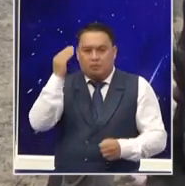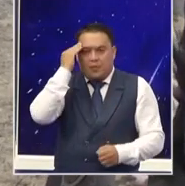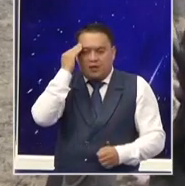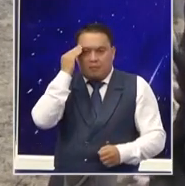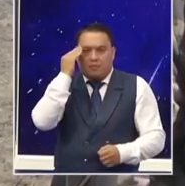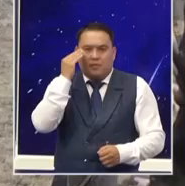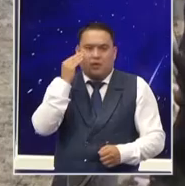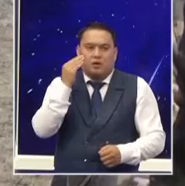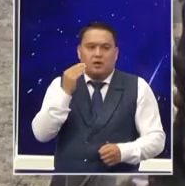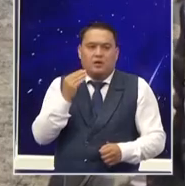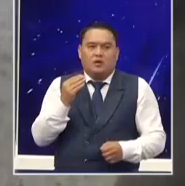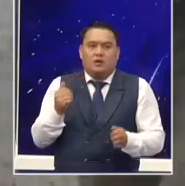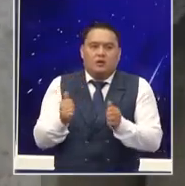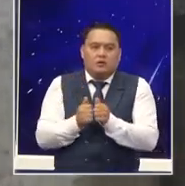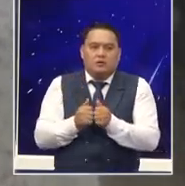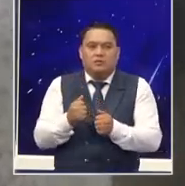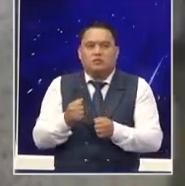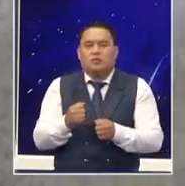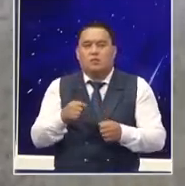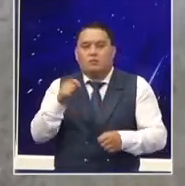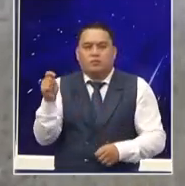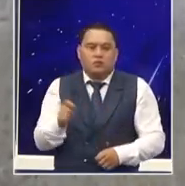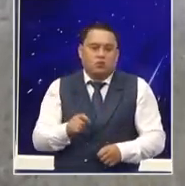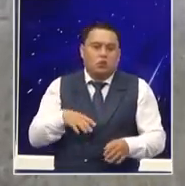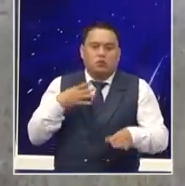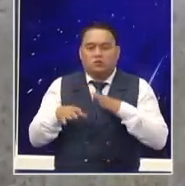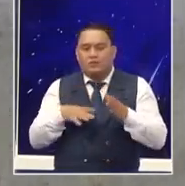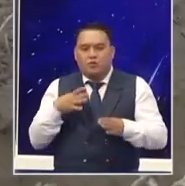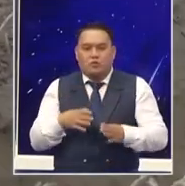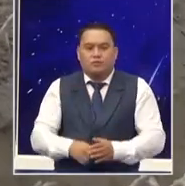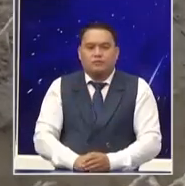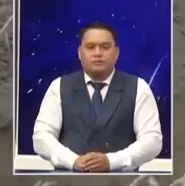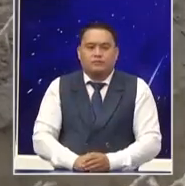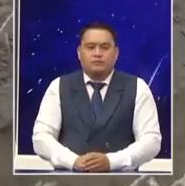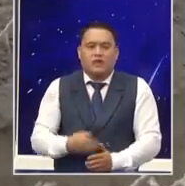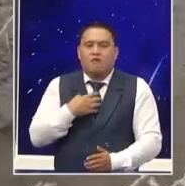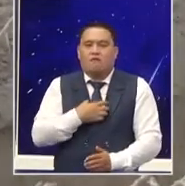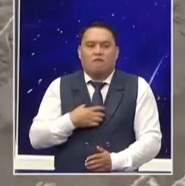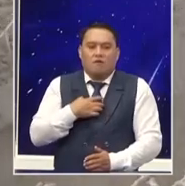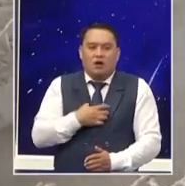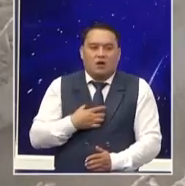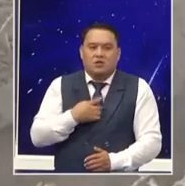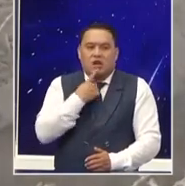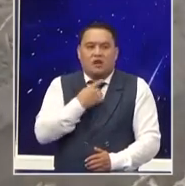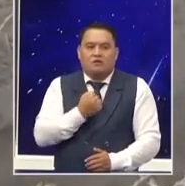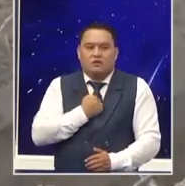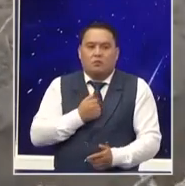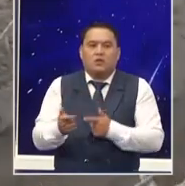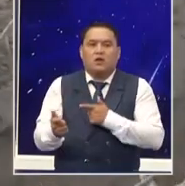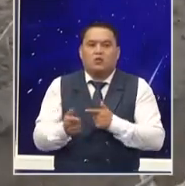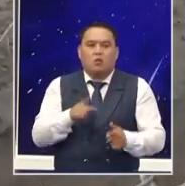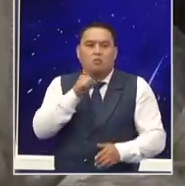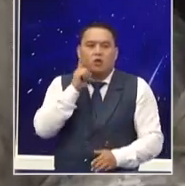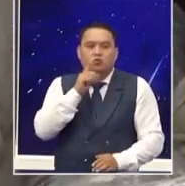с танком в ближнем бою. Психологическая закалка военнослужащих является важной частью общевойсковой подготовки. Молодые